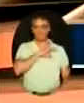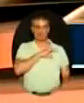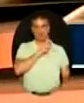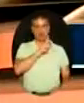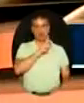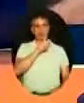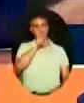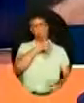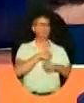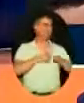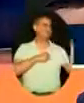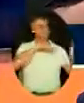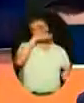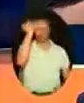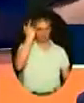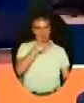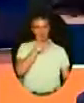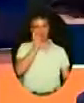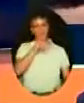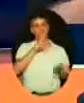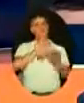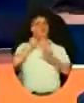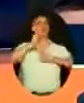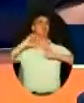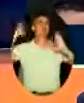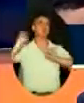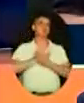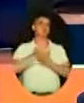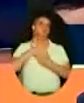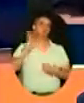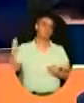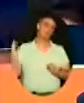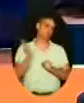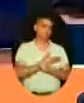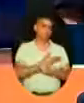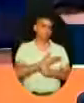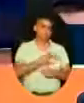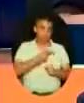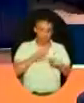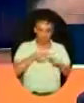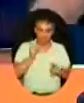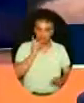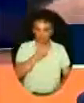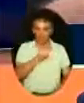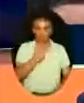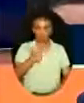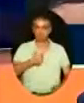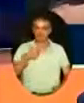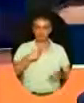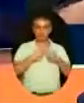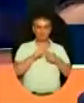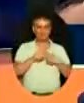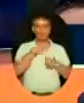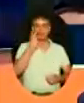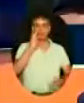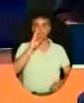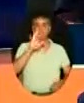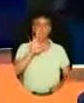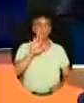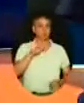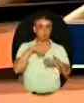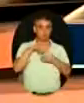איש השמאל הקיצוני שאומר שיש בגץ שקבע שצריך להזיז את המונה, ואז אתם באים, שרים וחברי כנסת,